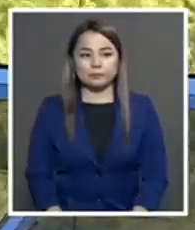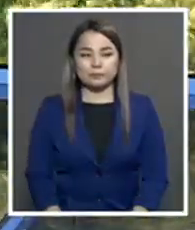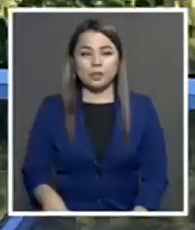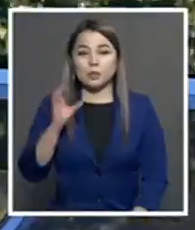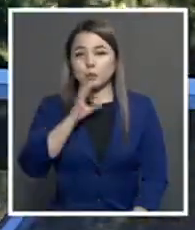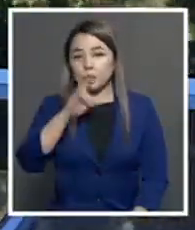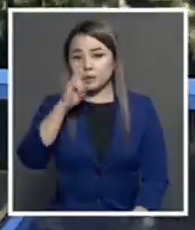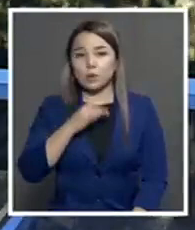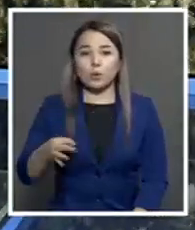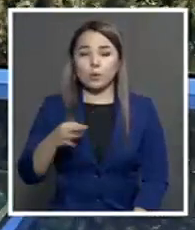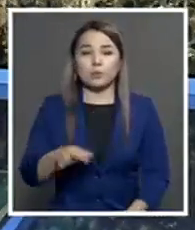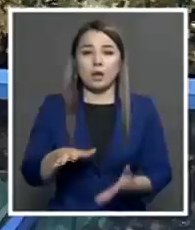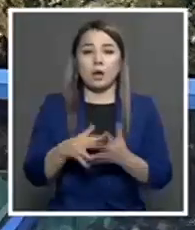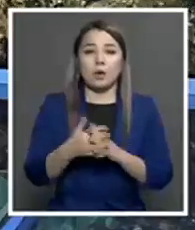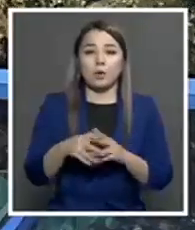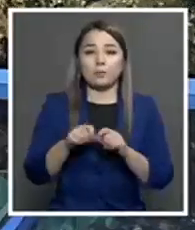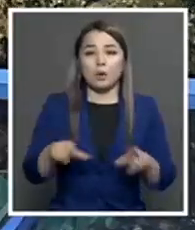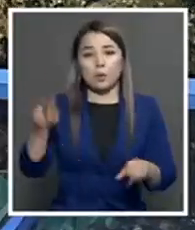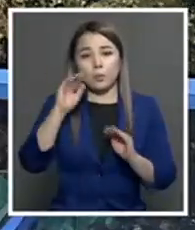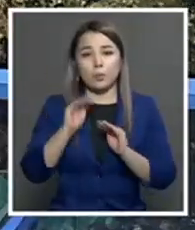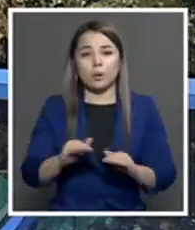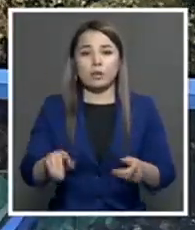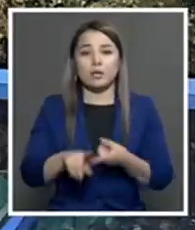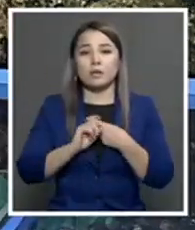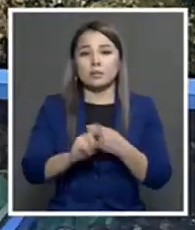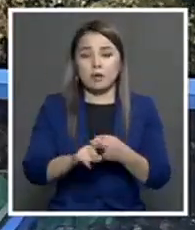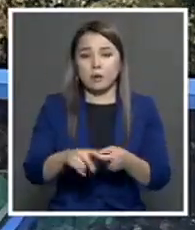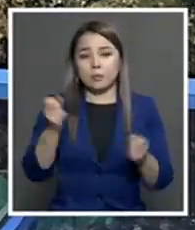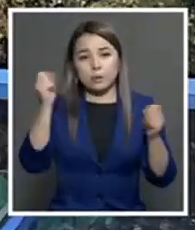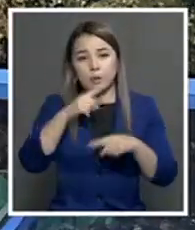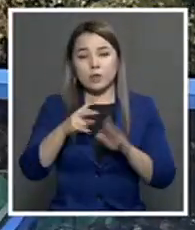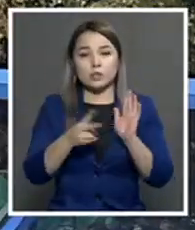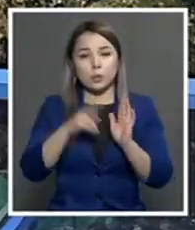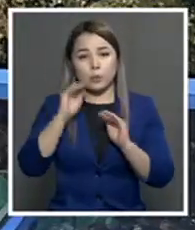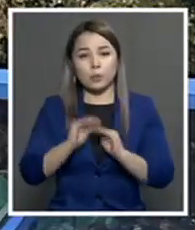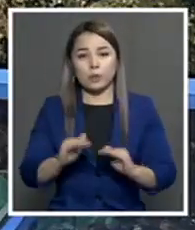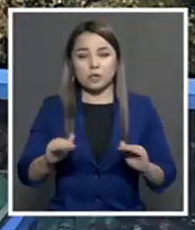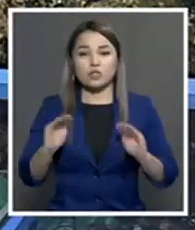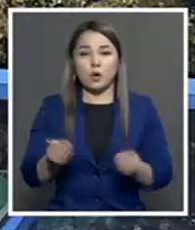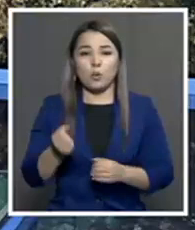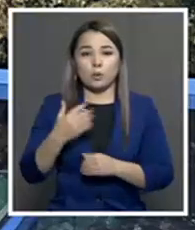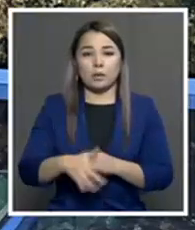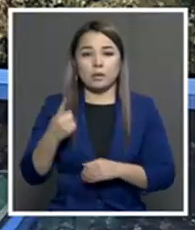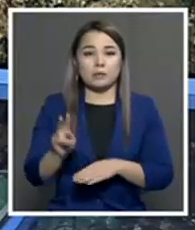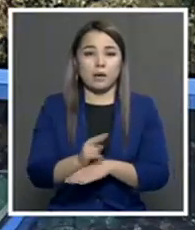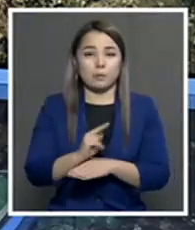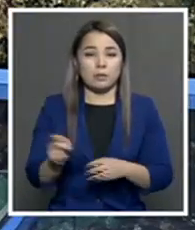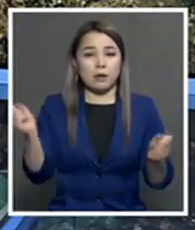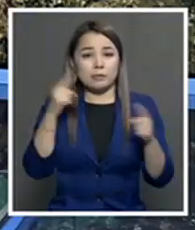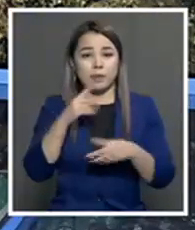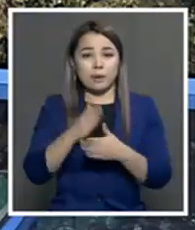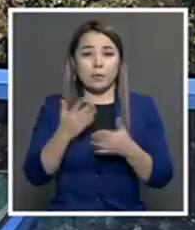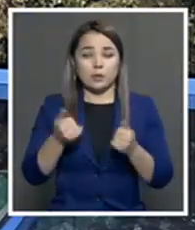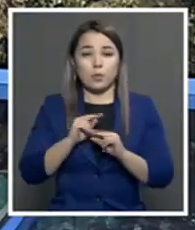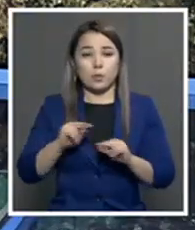Солтүстік Қазақстан облысында ауыл мектебінің оқушылары коронавирус жұқтырды. Індет 7 оқушы мен шағын орталықтың бір тәрбиеленушісінен анықталды. Осыған